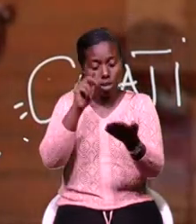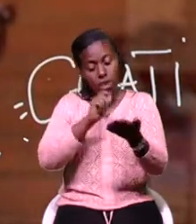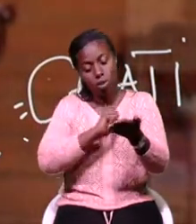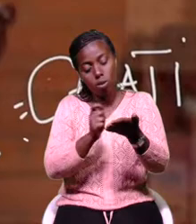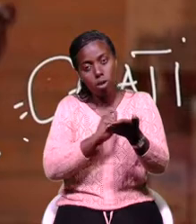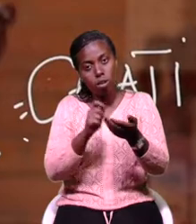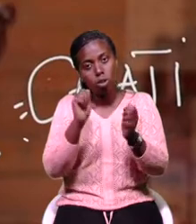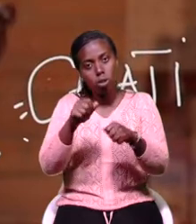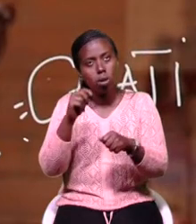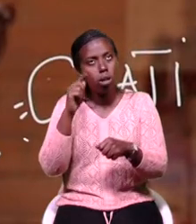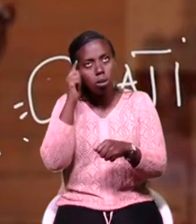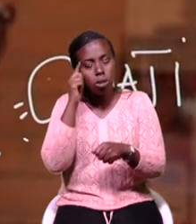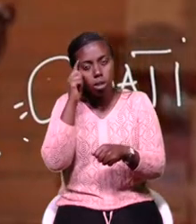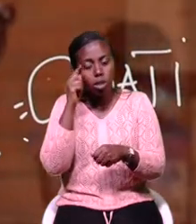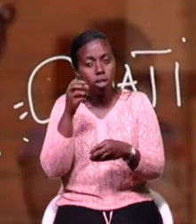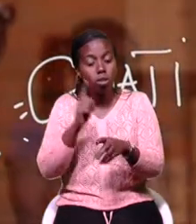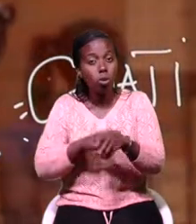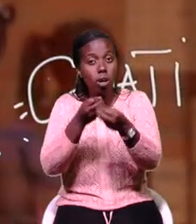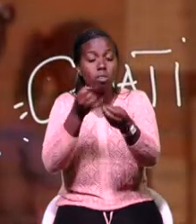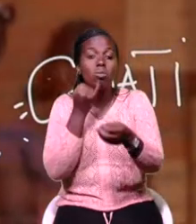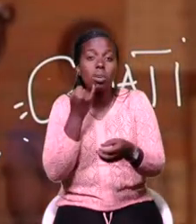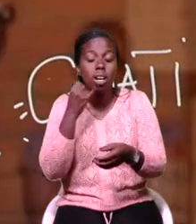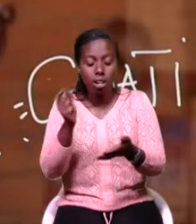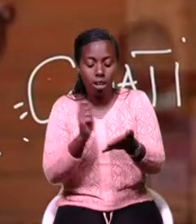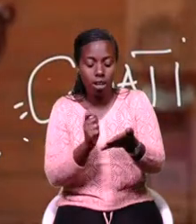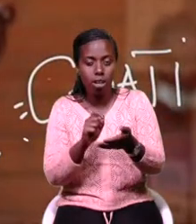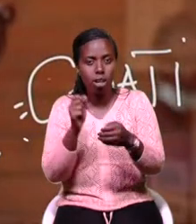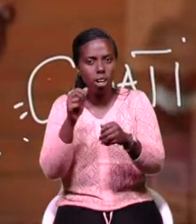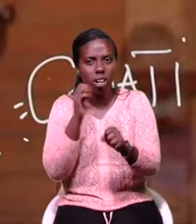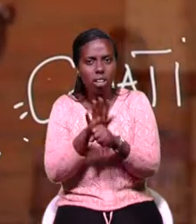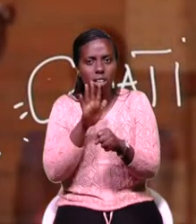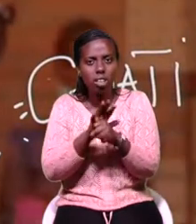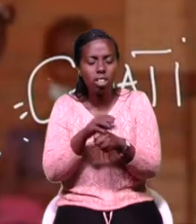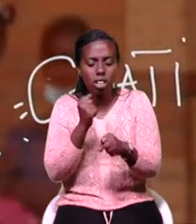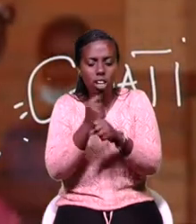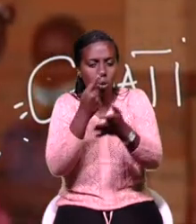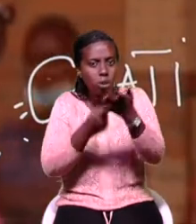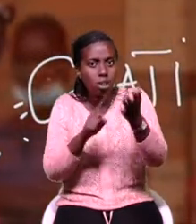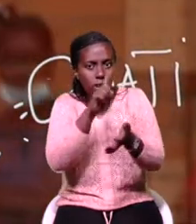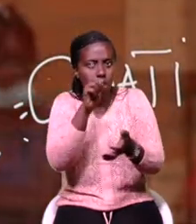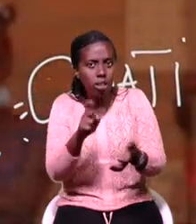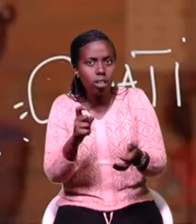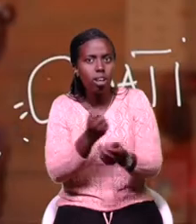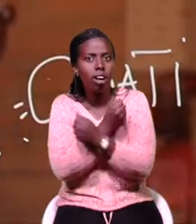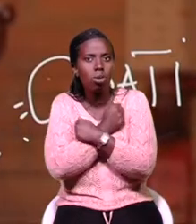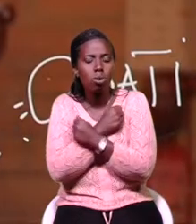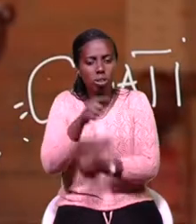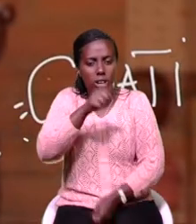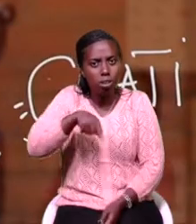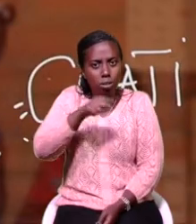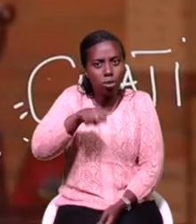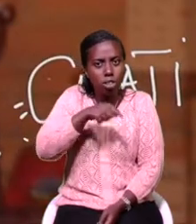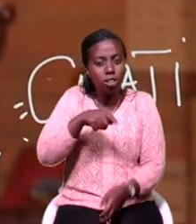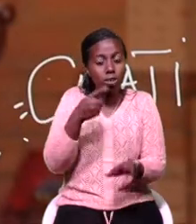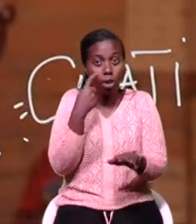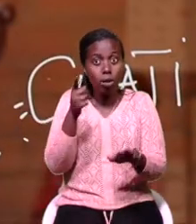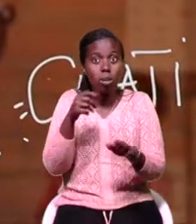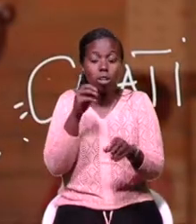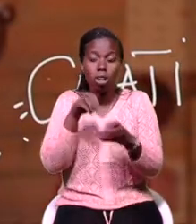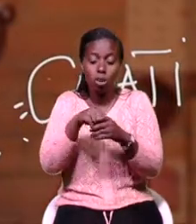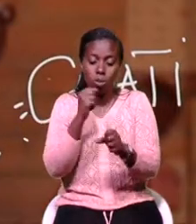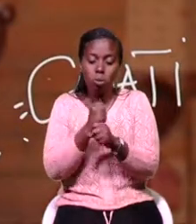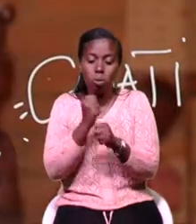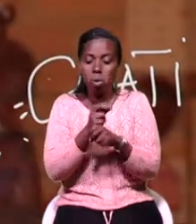kwibwira ngo iyo uhaye umwana ikaramu akenshi nta kindi ahita akora abigenza gute akunda kugira gutya ukabona arimo kwikorera